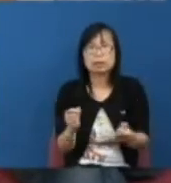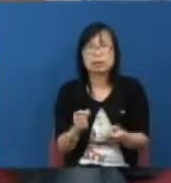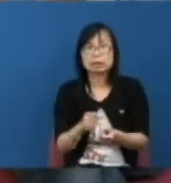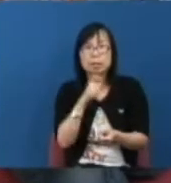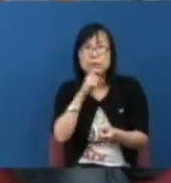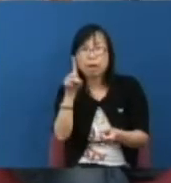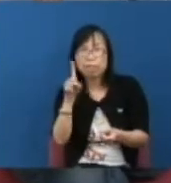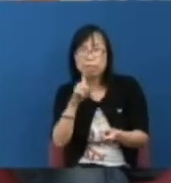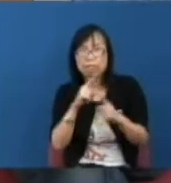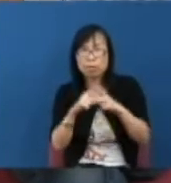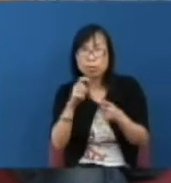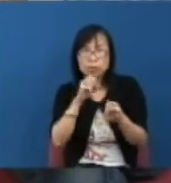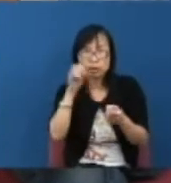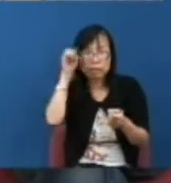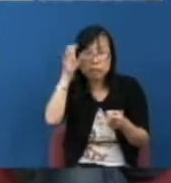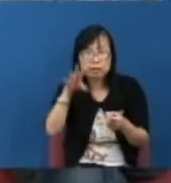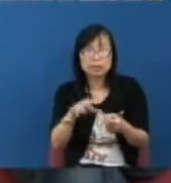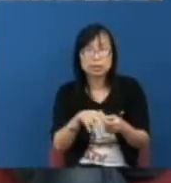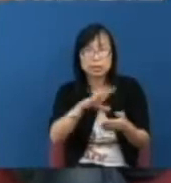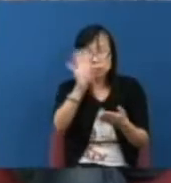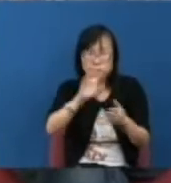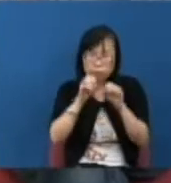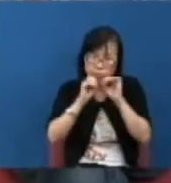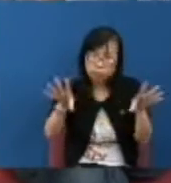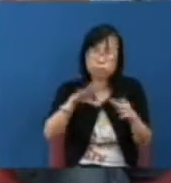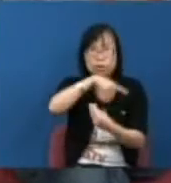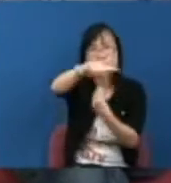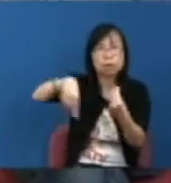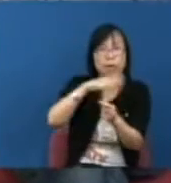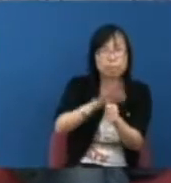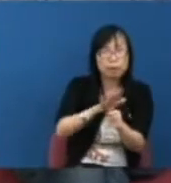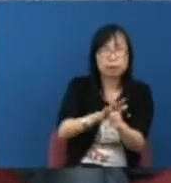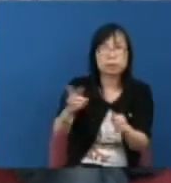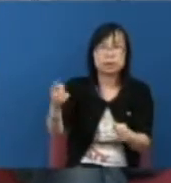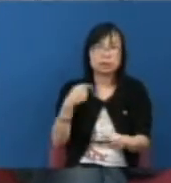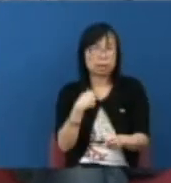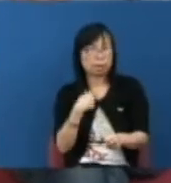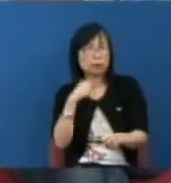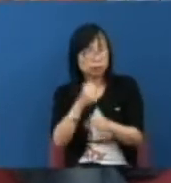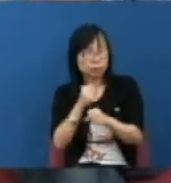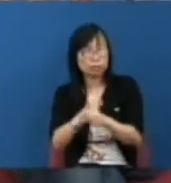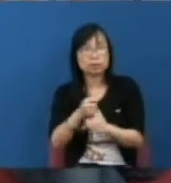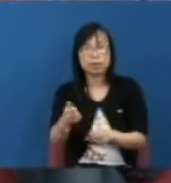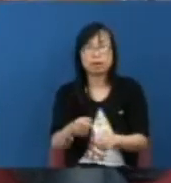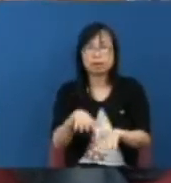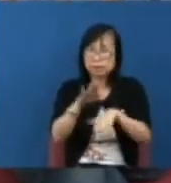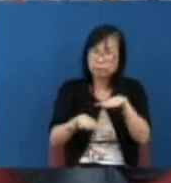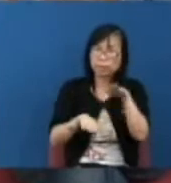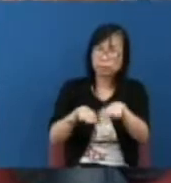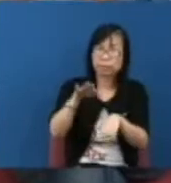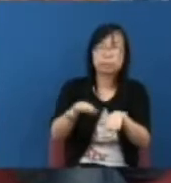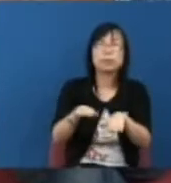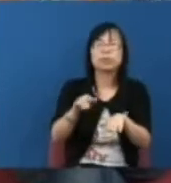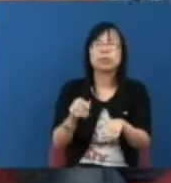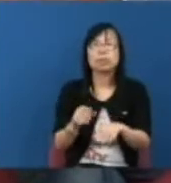規範或者一啲提議係講緊？點樣去推動環保建築？呢啲亦都係佢可以做嘅嘢，即係我哋一步步啊，未必即係